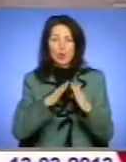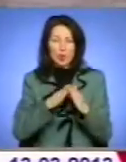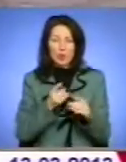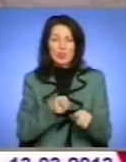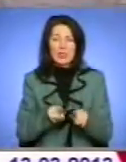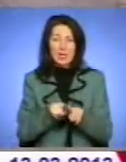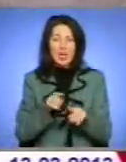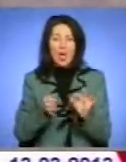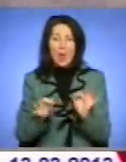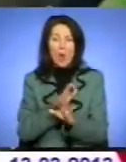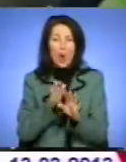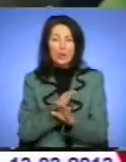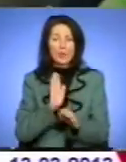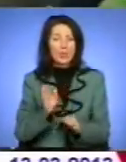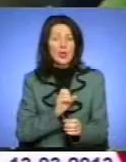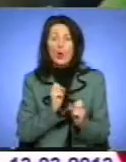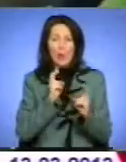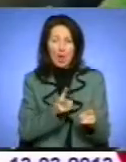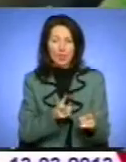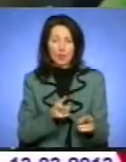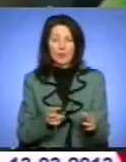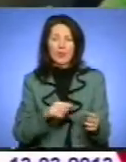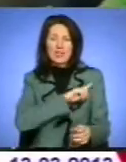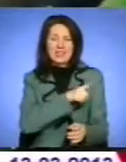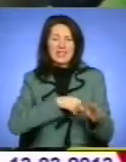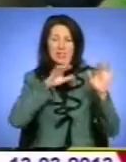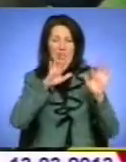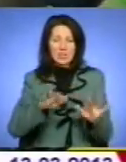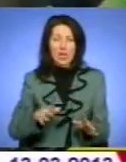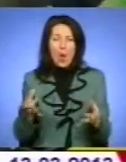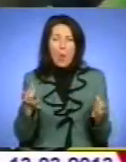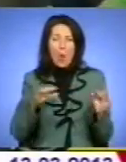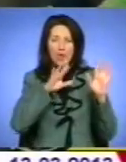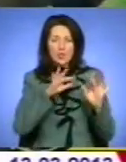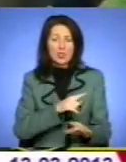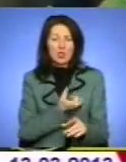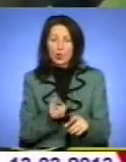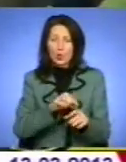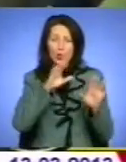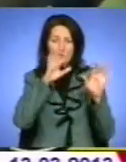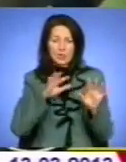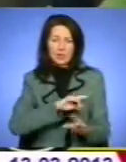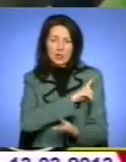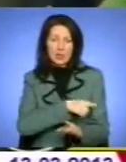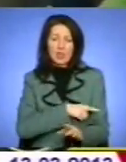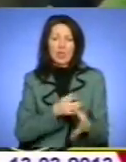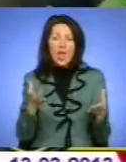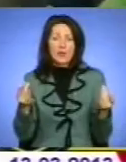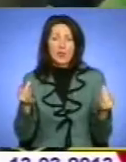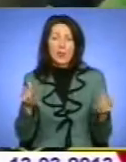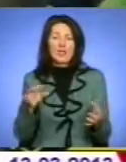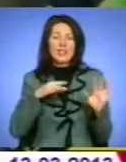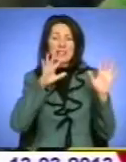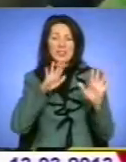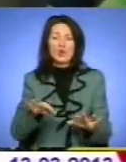небезпечно. Сильний сніг, мокрий сніг, подекуди дуже сильний. Налипання мокрого снігу на лініях електропередач та